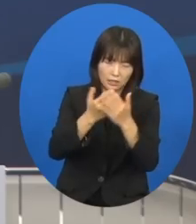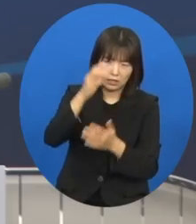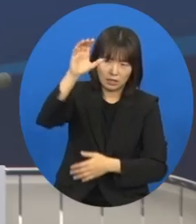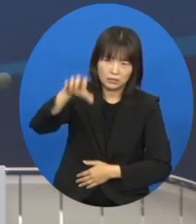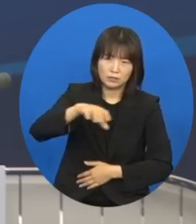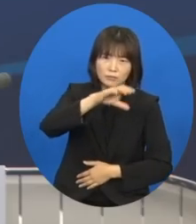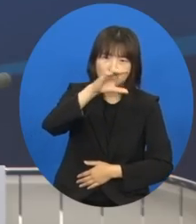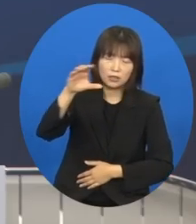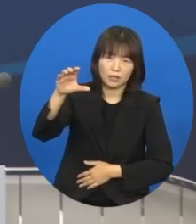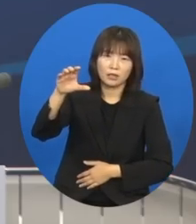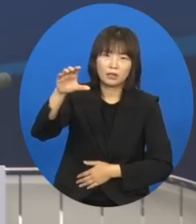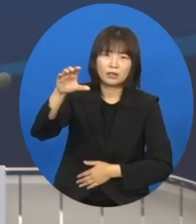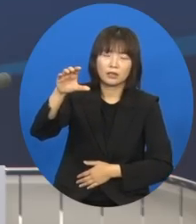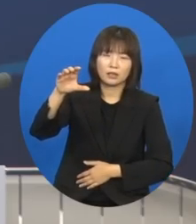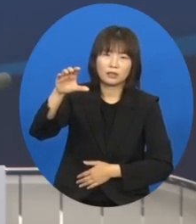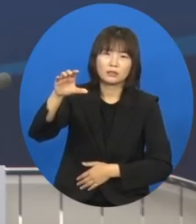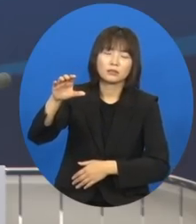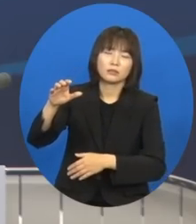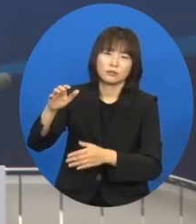이루셨어요.